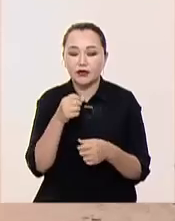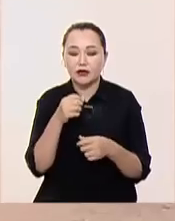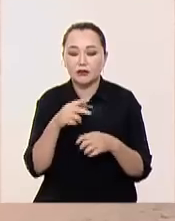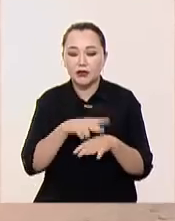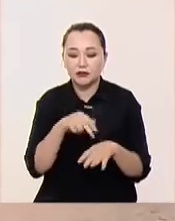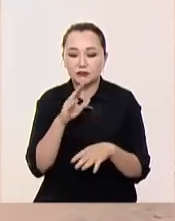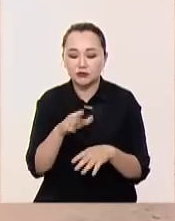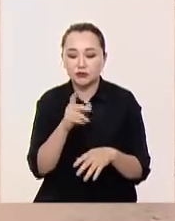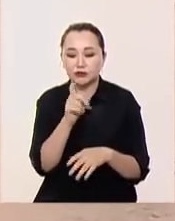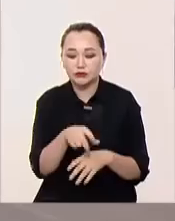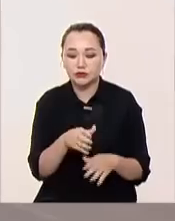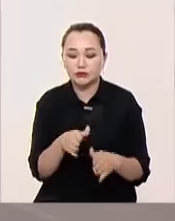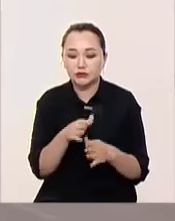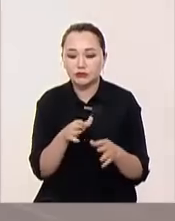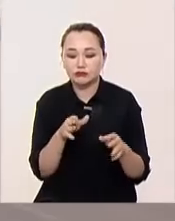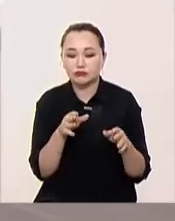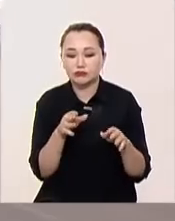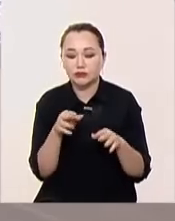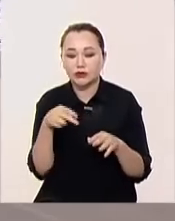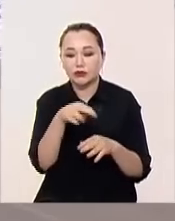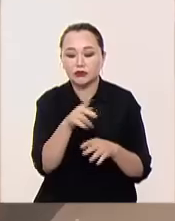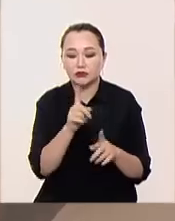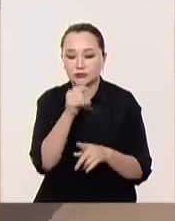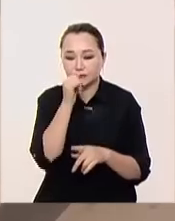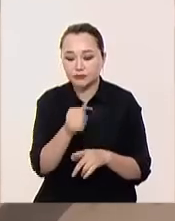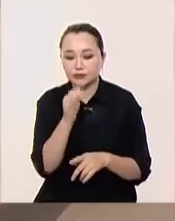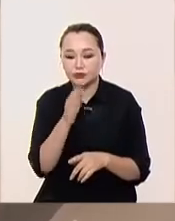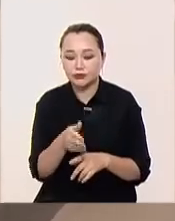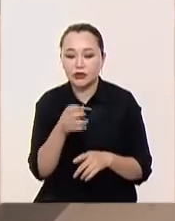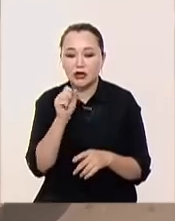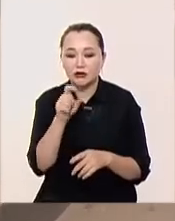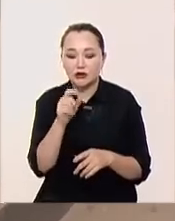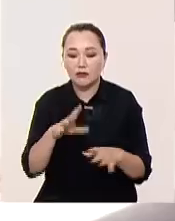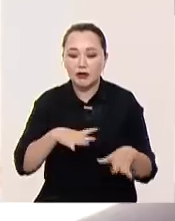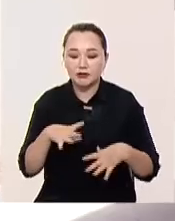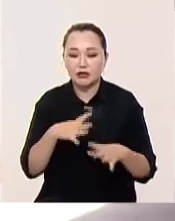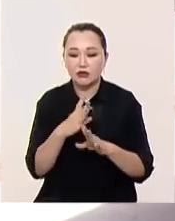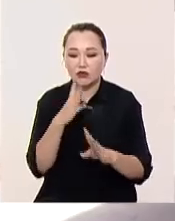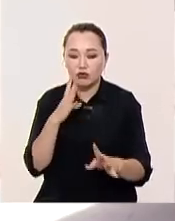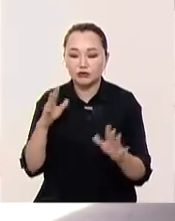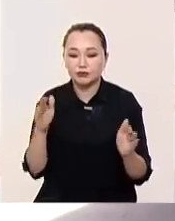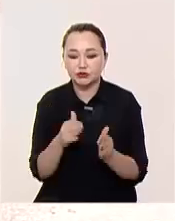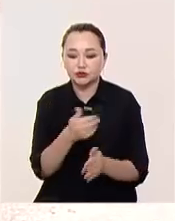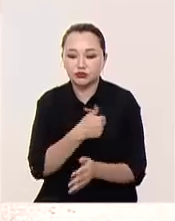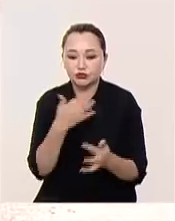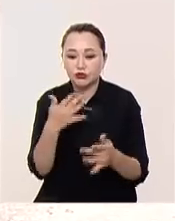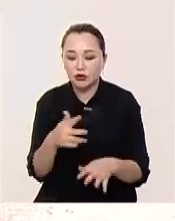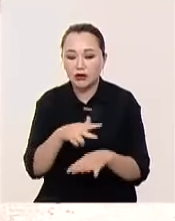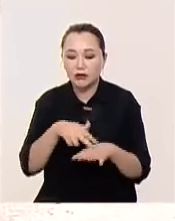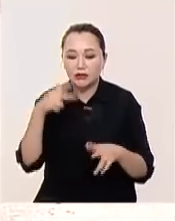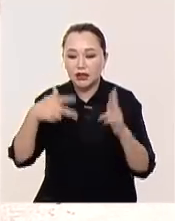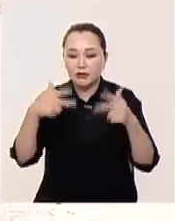сол кісілердің жолдың егіне, жолдың ортасына шықпауын қадағалайды. Алтын Орда базарындағы ұзын сонар кептелісті азайту үшін қанша сергек